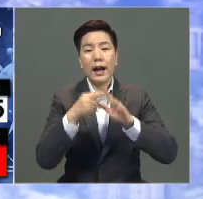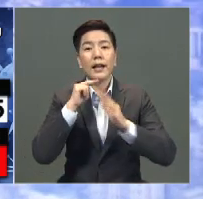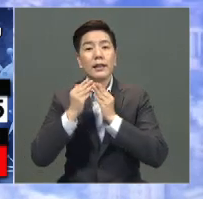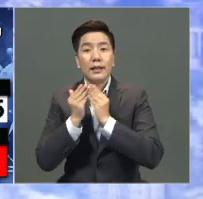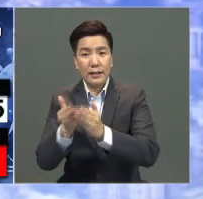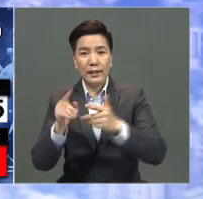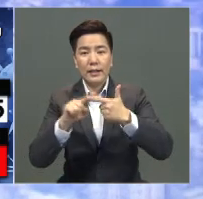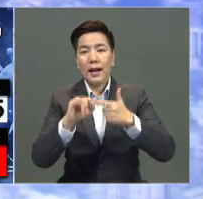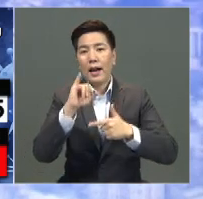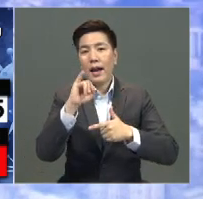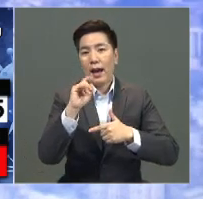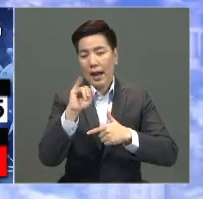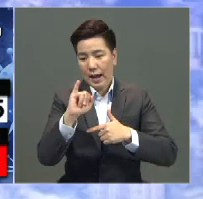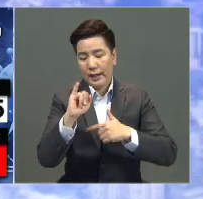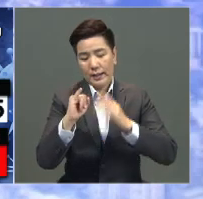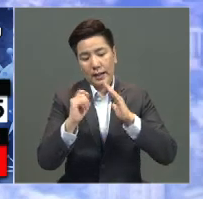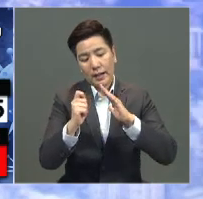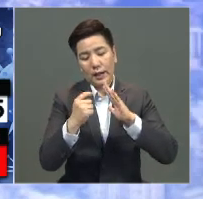โรงแรมนะครับขออนุญาตเอ่ยนามก็คืออันตรายริเวอร์ไซด์นะครับแล้วก็ดีIdol